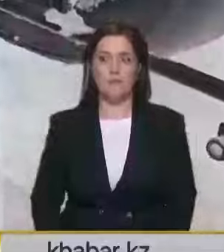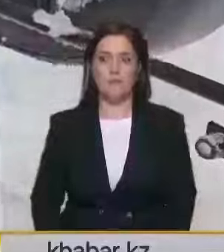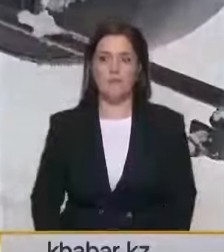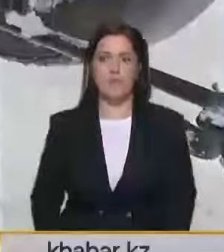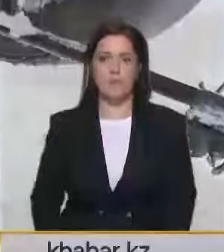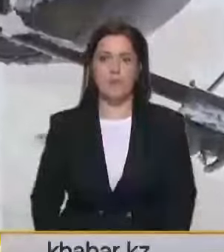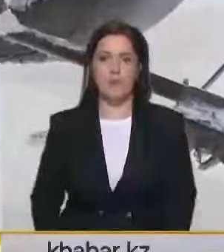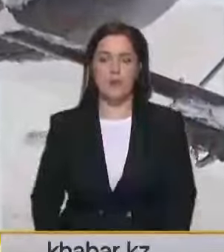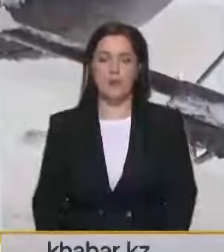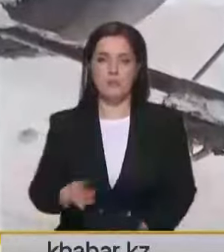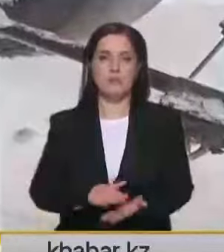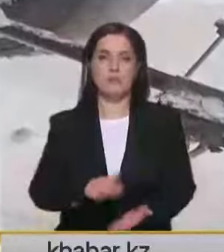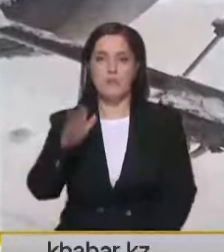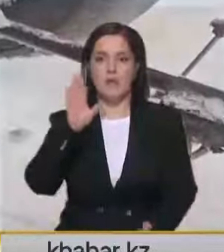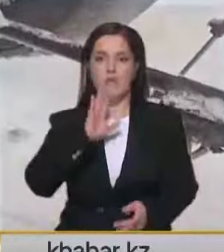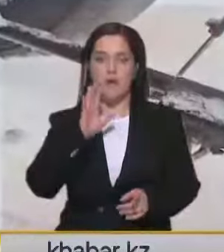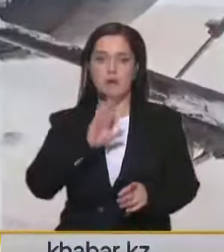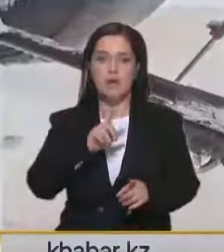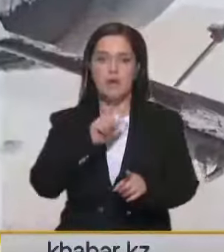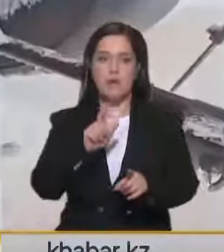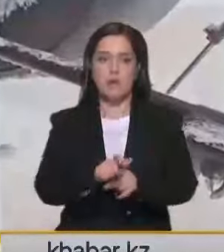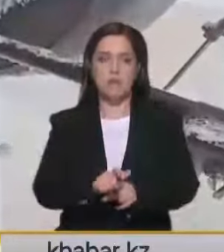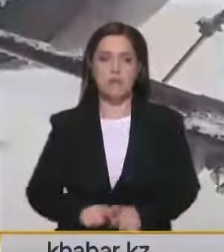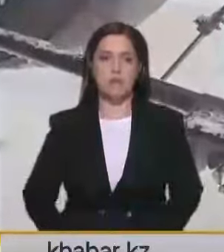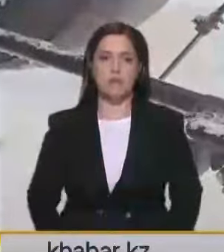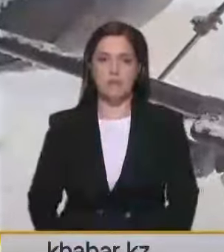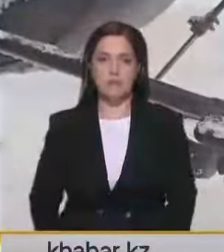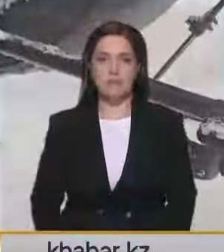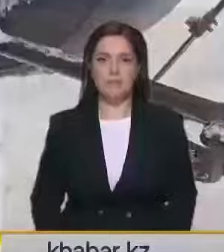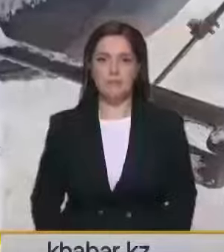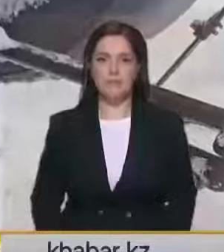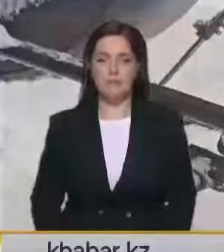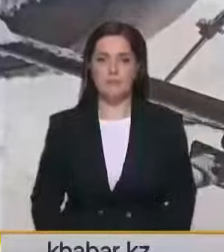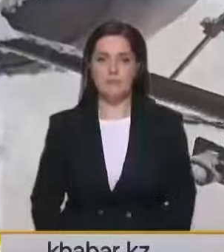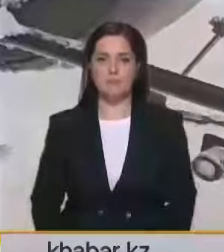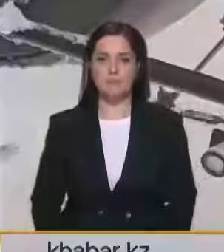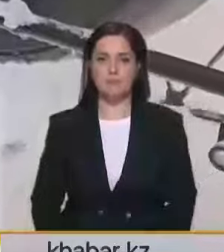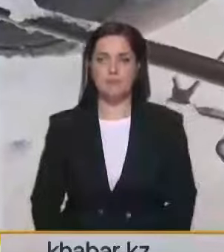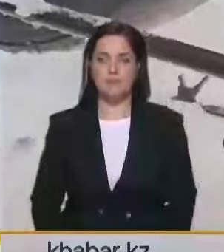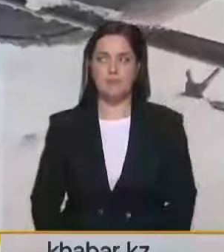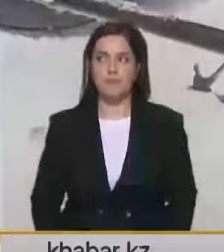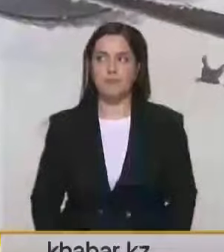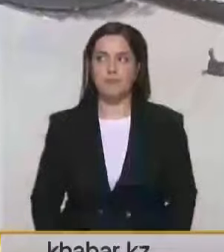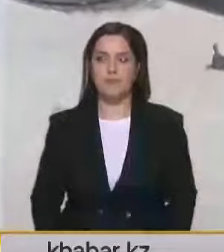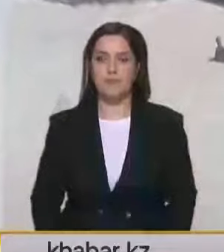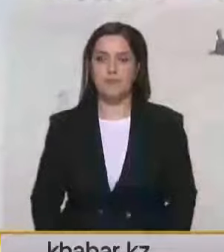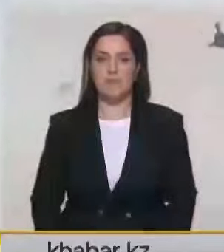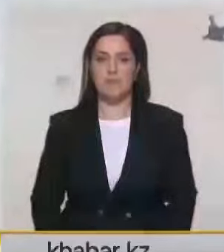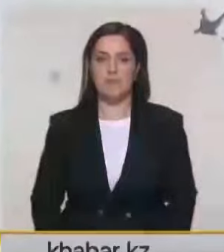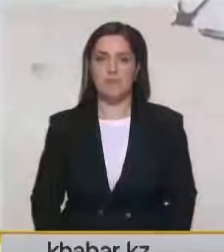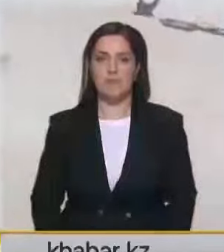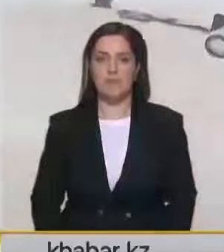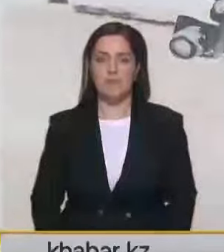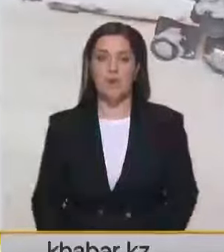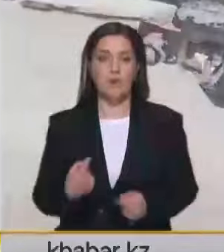Да. Вот так вот наполнять. Ну, без воды сидим. Но...